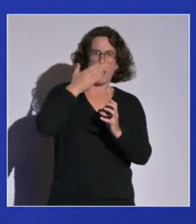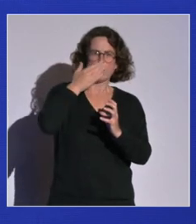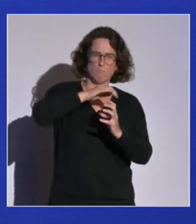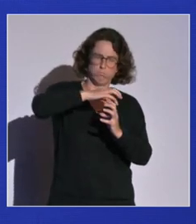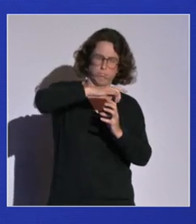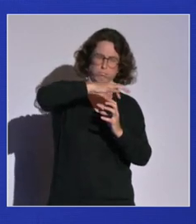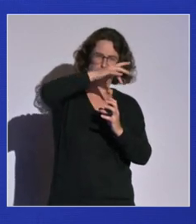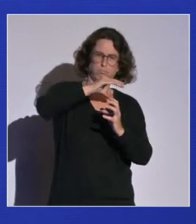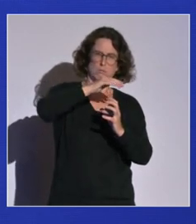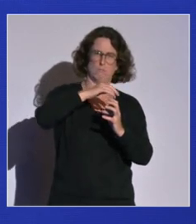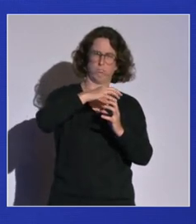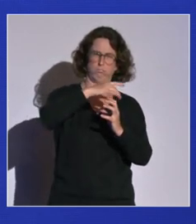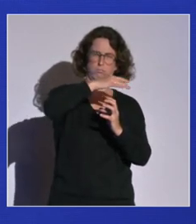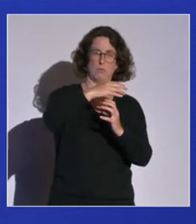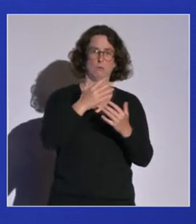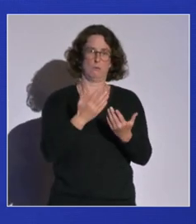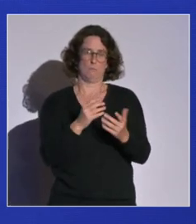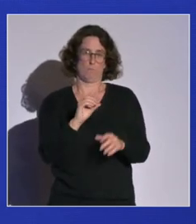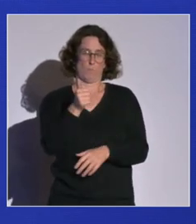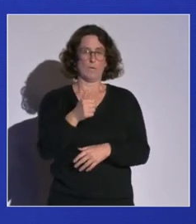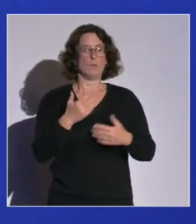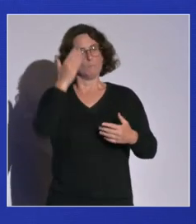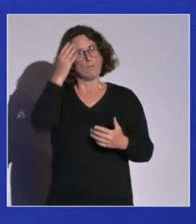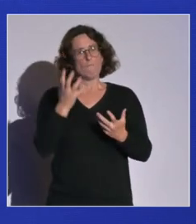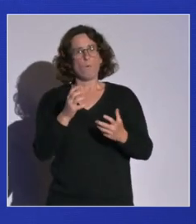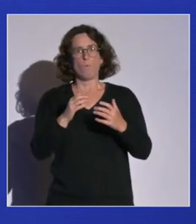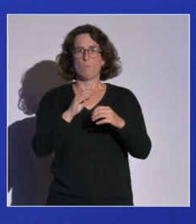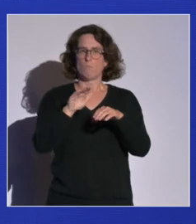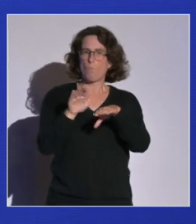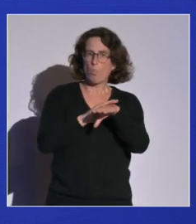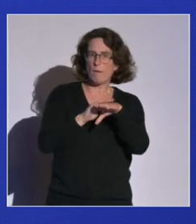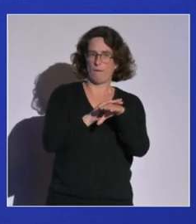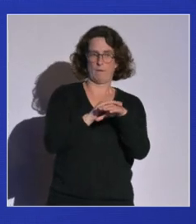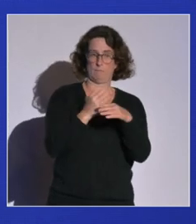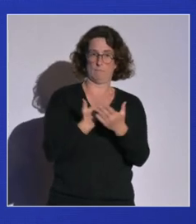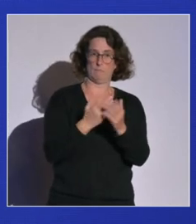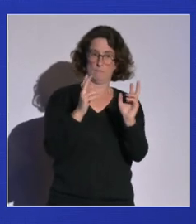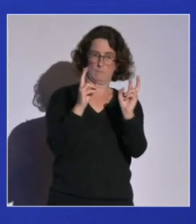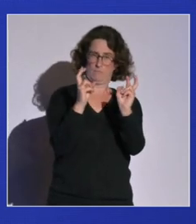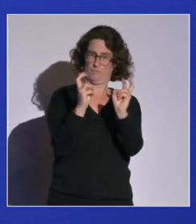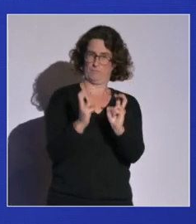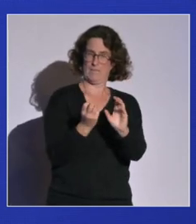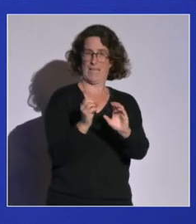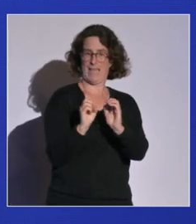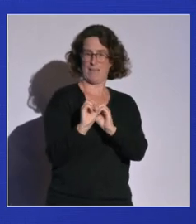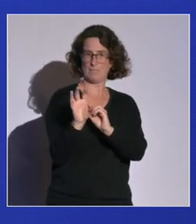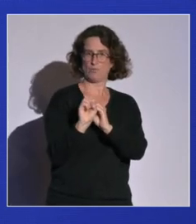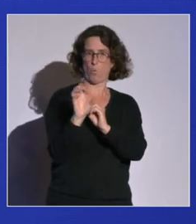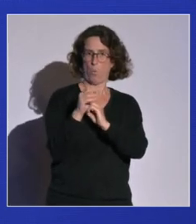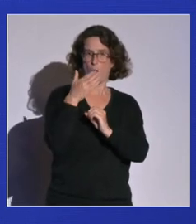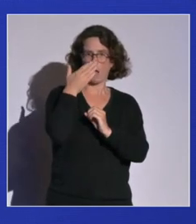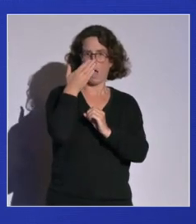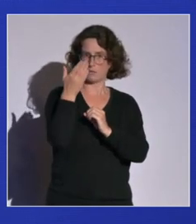scientifiques. Et si on veut une politique de réduction continue d'émissions de gaz à effet de serre et